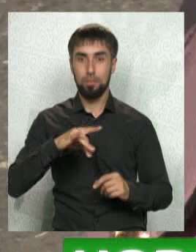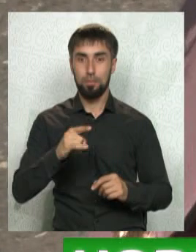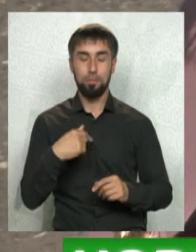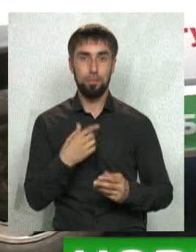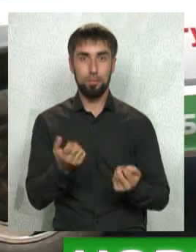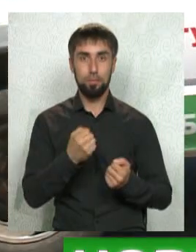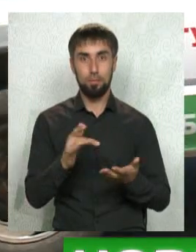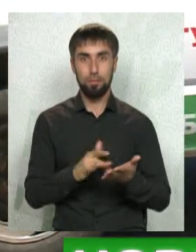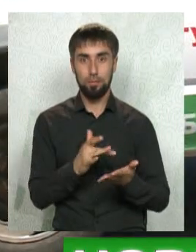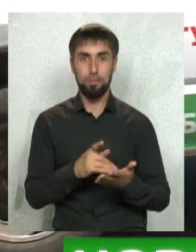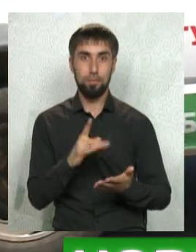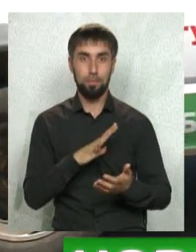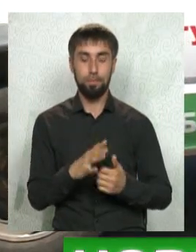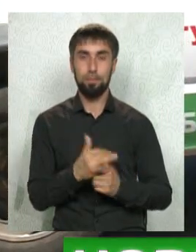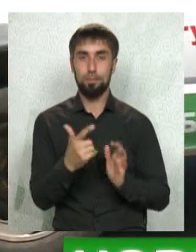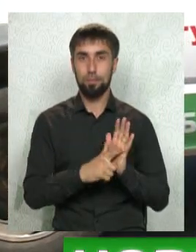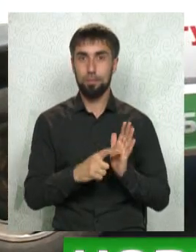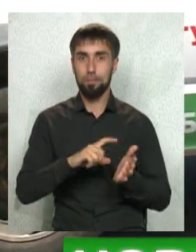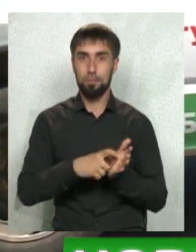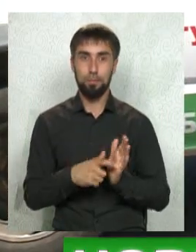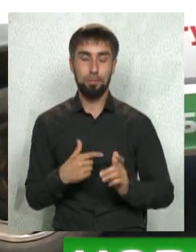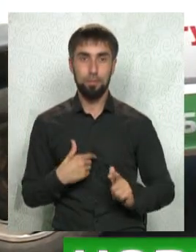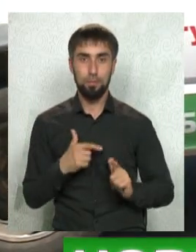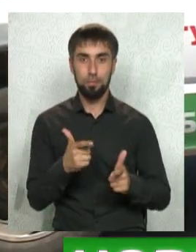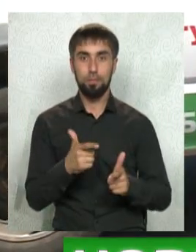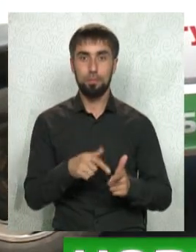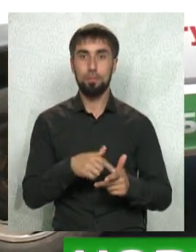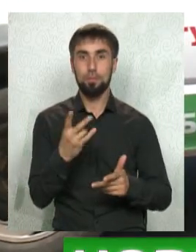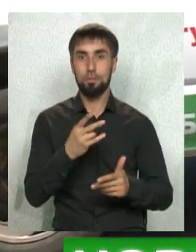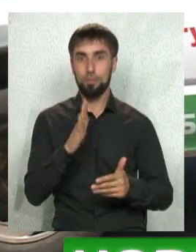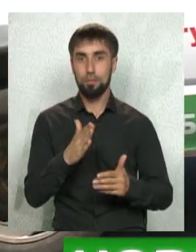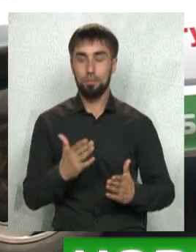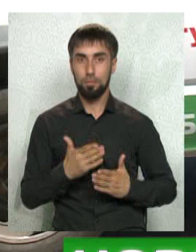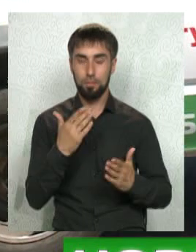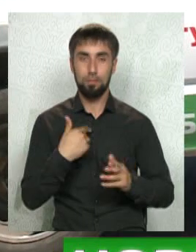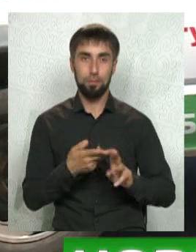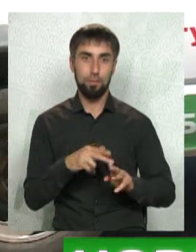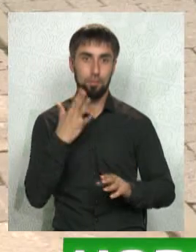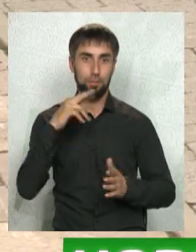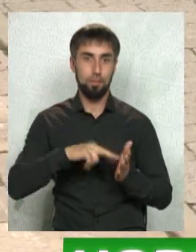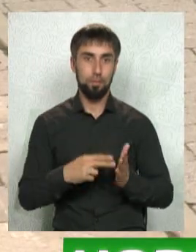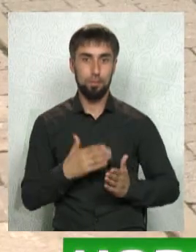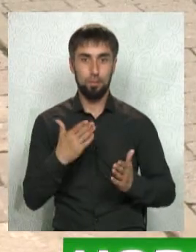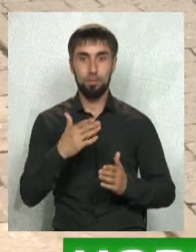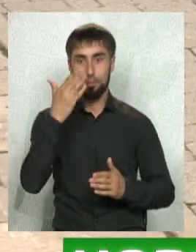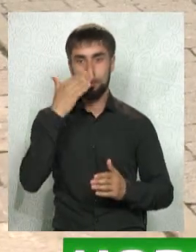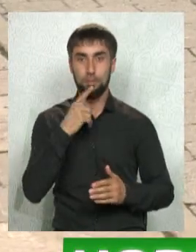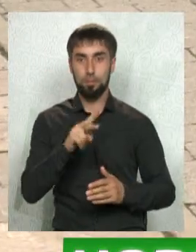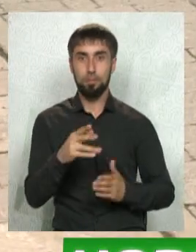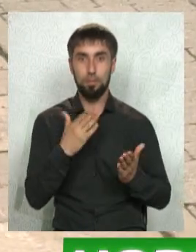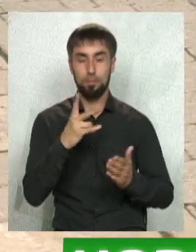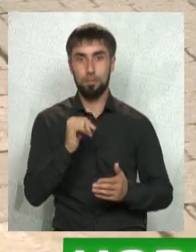Тратасен, Ханс, седьмой класс, Ашчош, Чакдалди, Задатхайер, Сандиш, Тратасен. Летний зал для